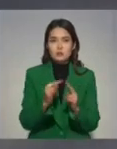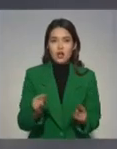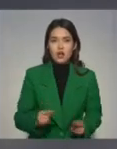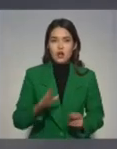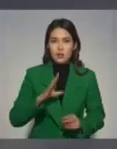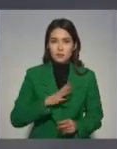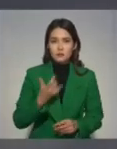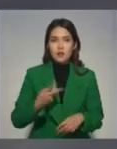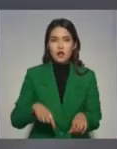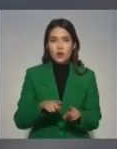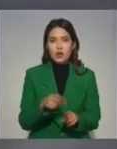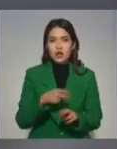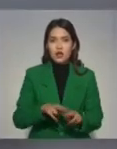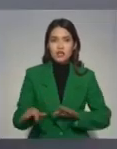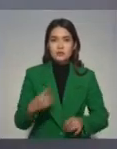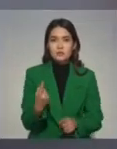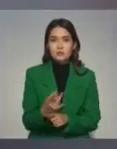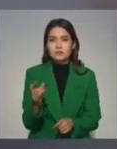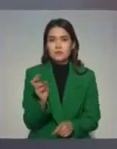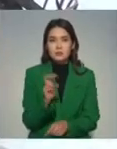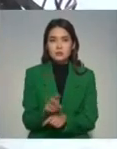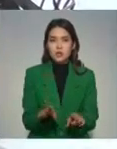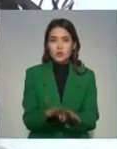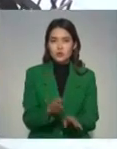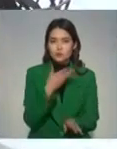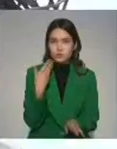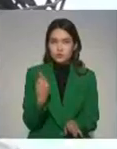Белгілі болғандай, ол бұл әрекетке бірінші рет барып тұрған жоқ.